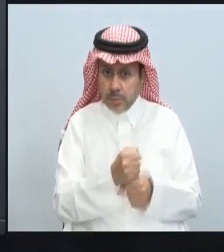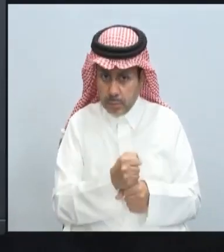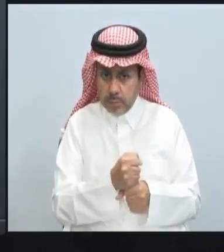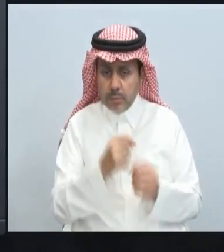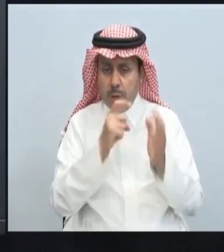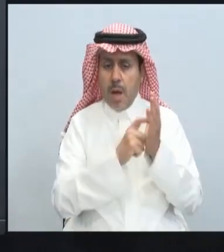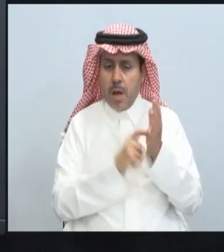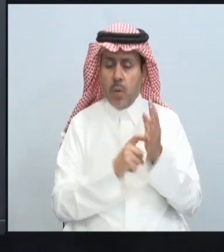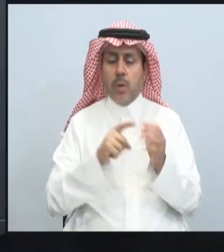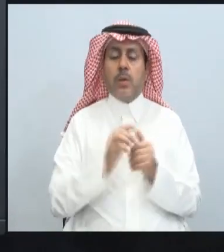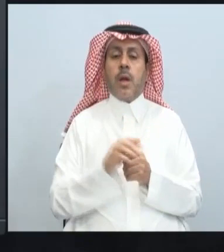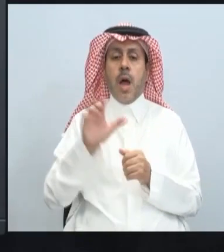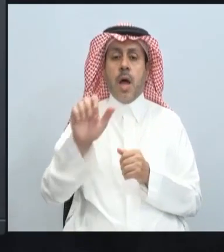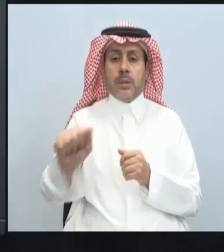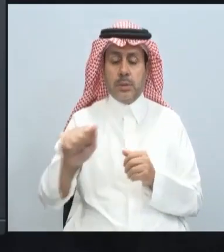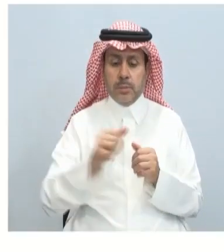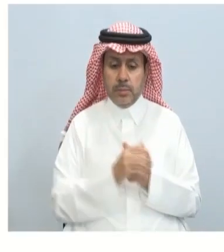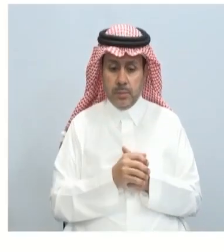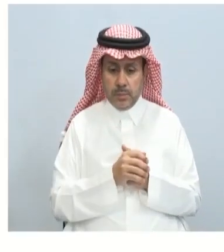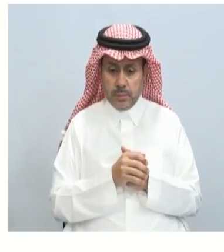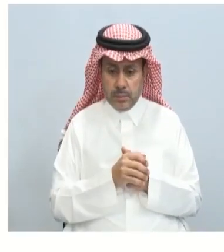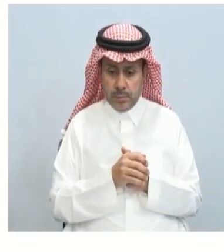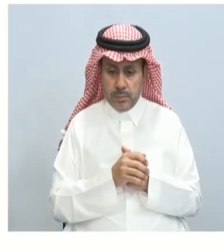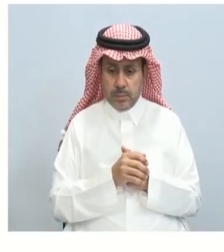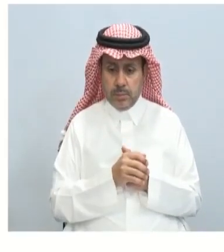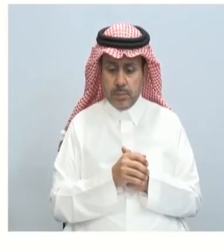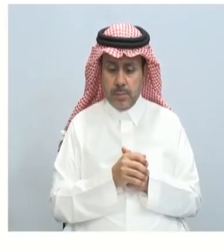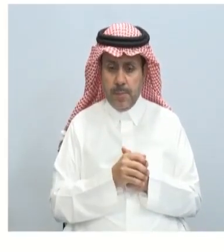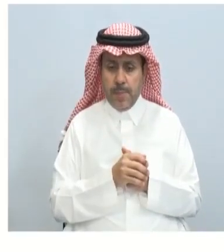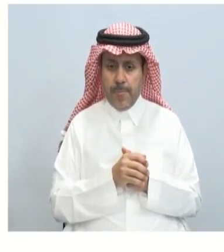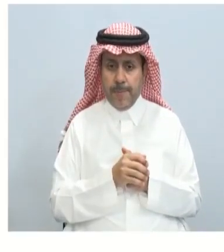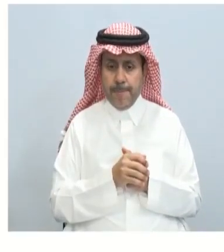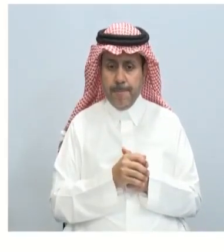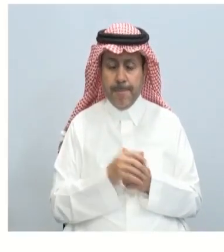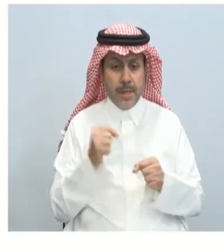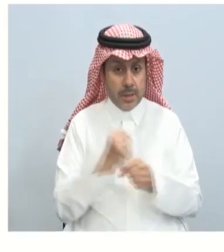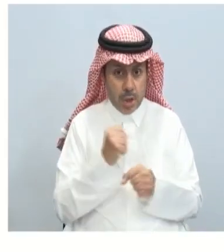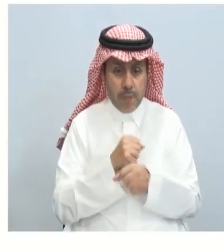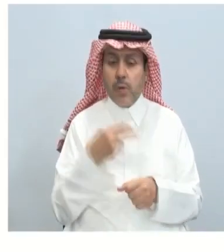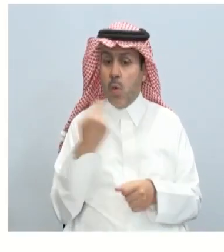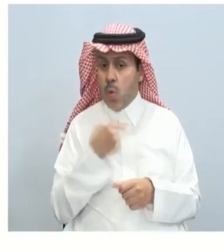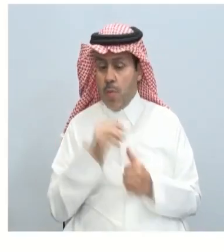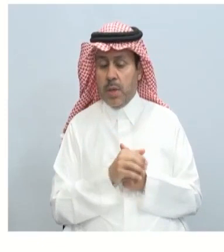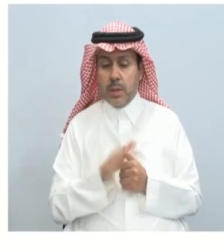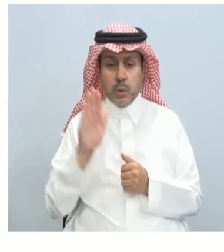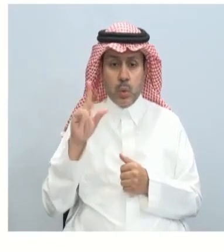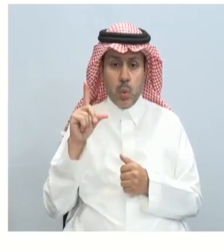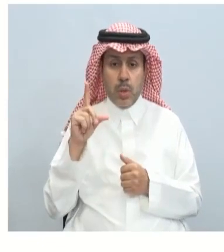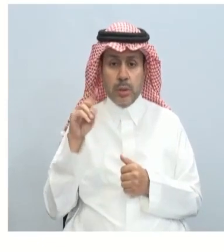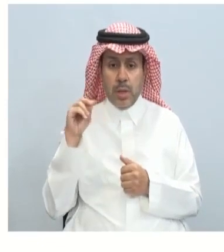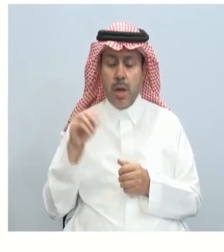بالقانون الخاص وليس بالقانون العام فتاره تتصرف الدوله بوصفها سلطه عامه